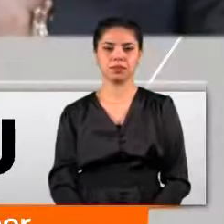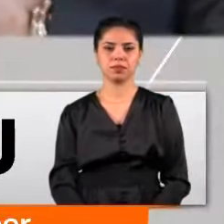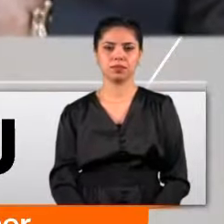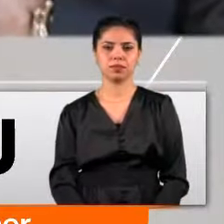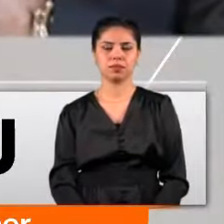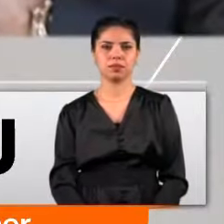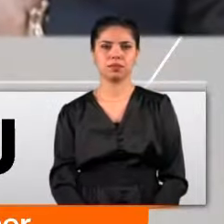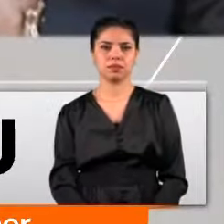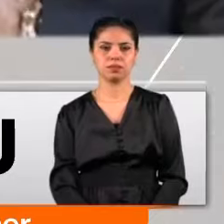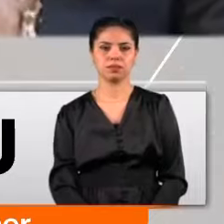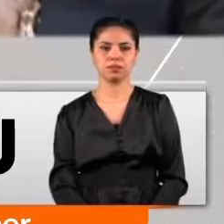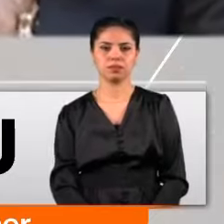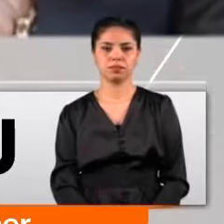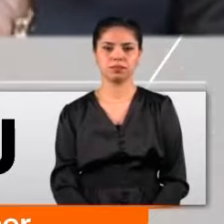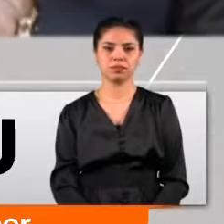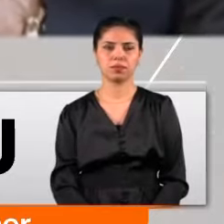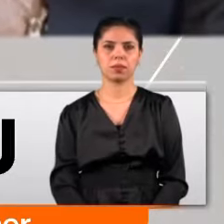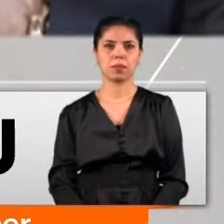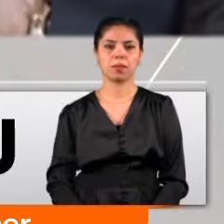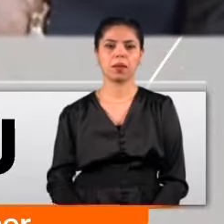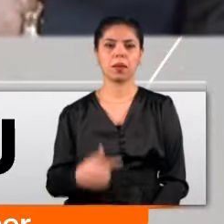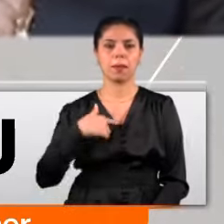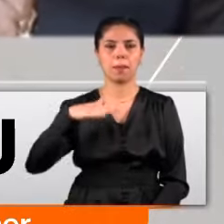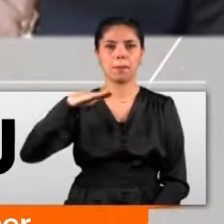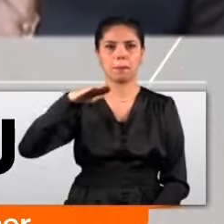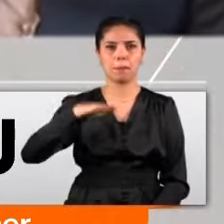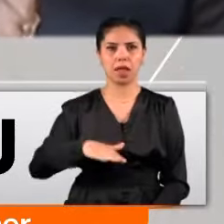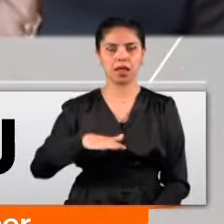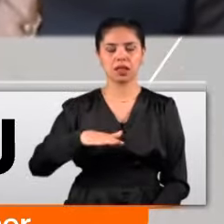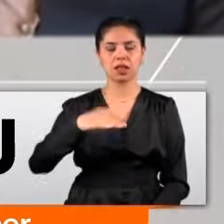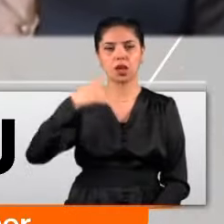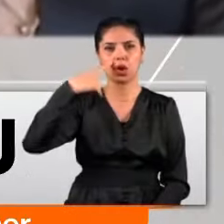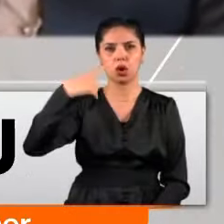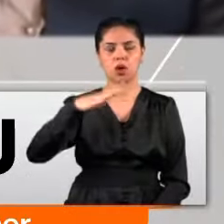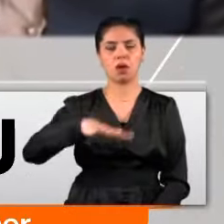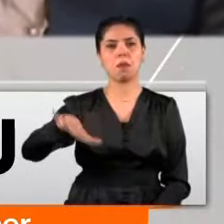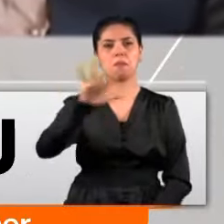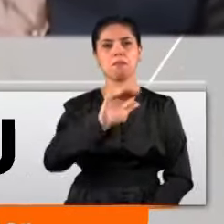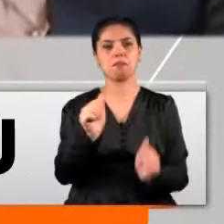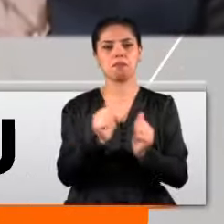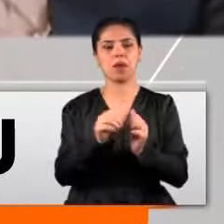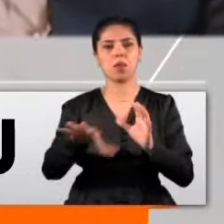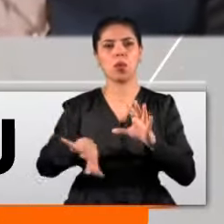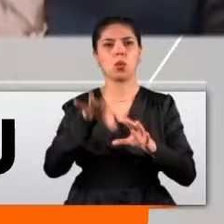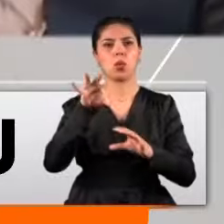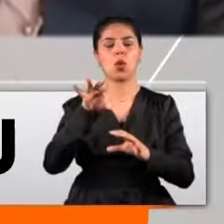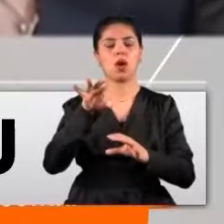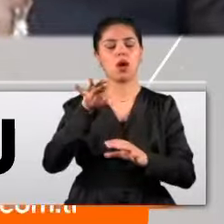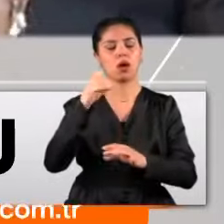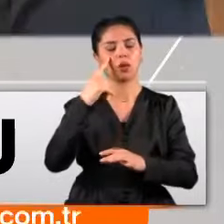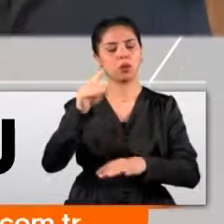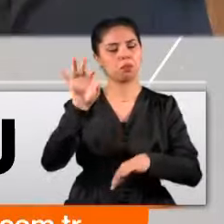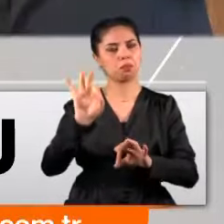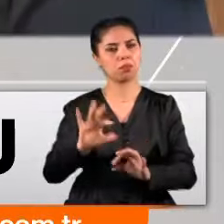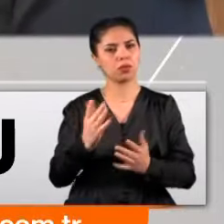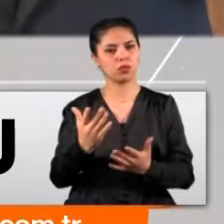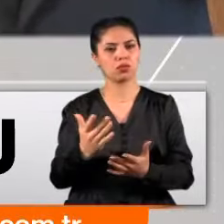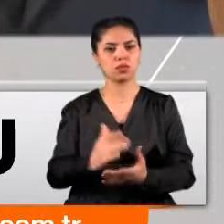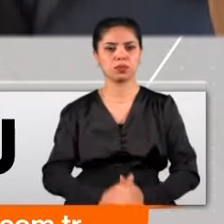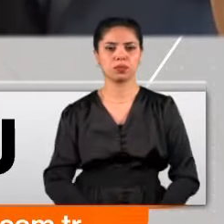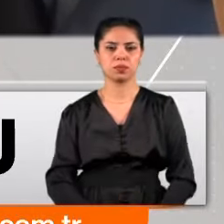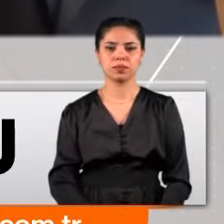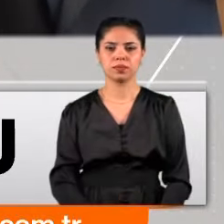Butona basıyorum ve hep birlikte kura çekimine geçiyoruz. Ya